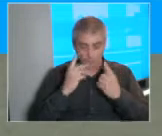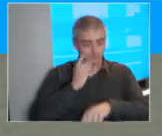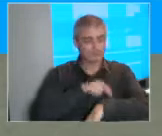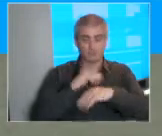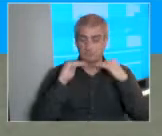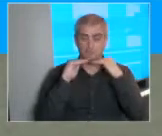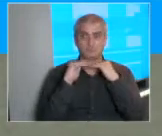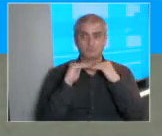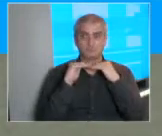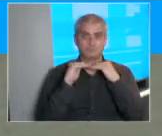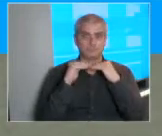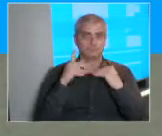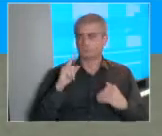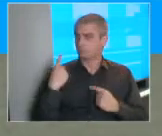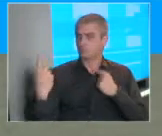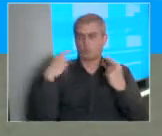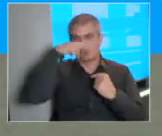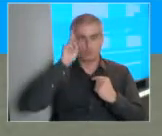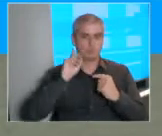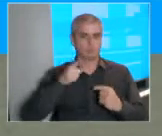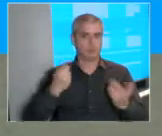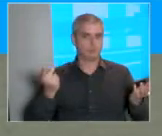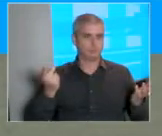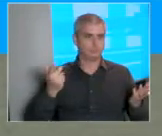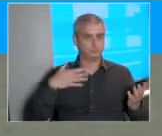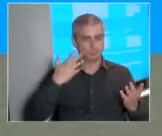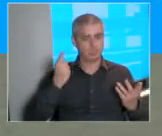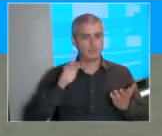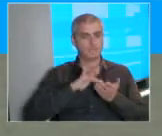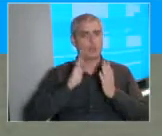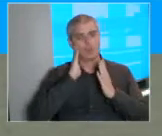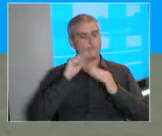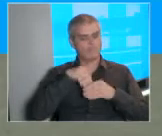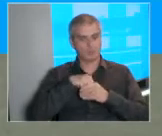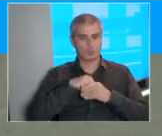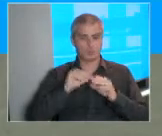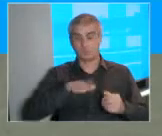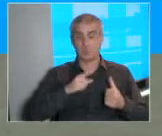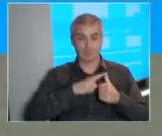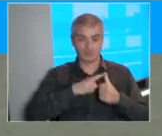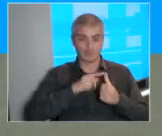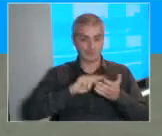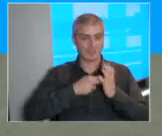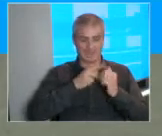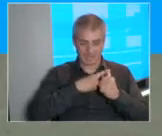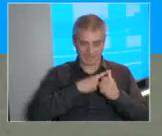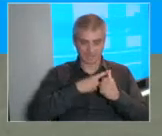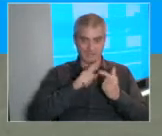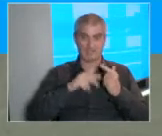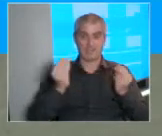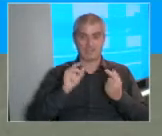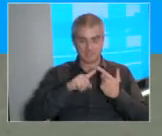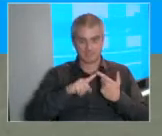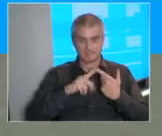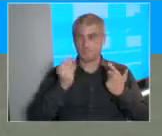זמני השהות היא שוויונית, אז כל אחד מההורים צריך לדאוג שיהיה מקום מגורים פיזי לקטינים, זה חדר, זה לרעת אותו,